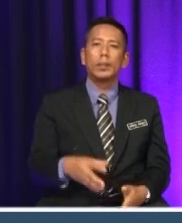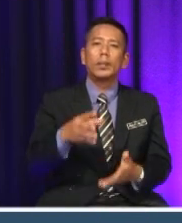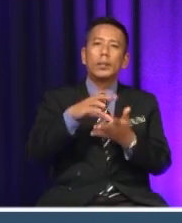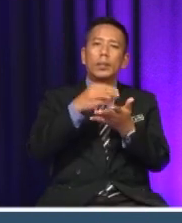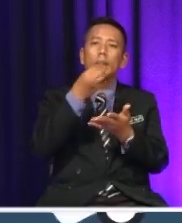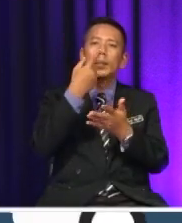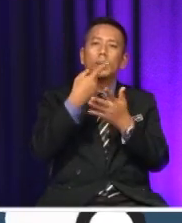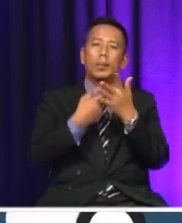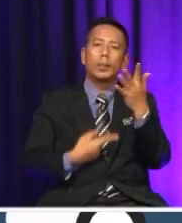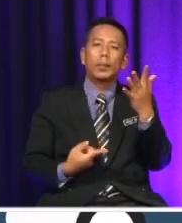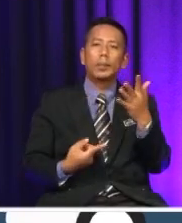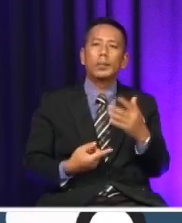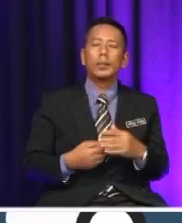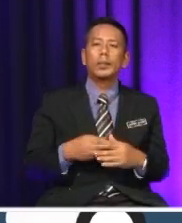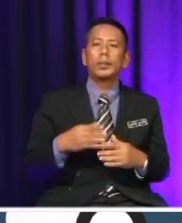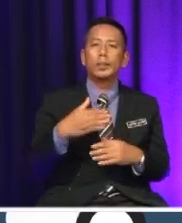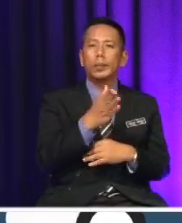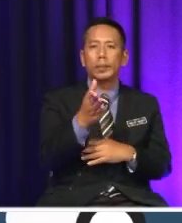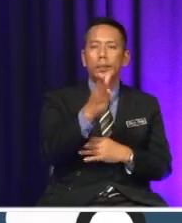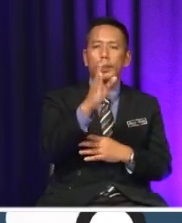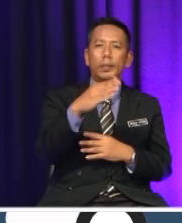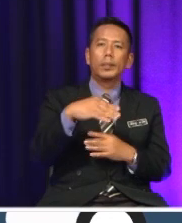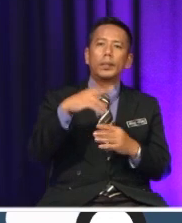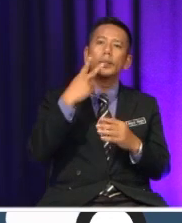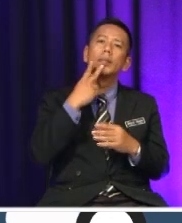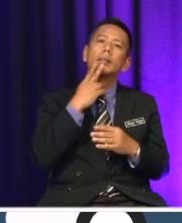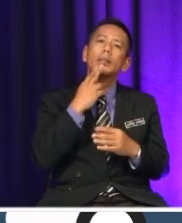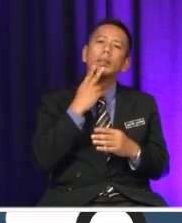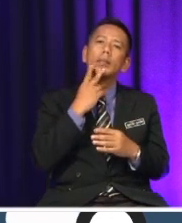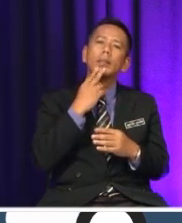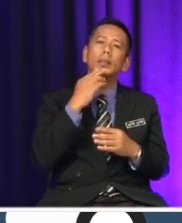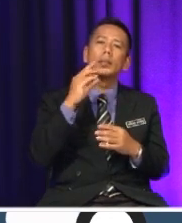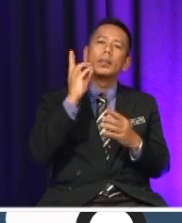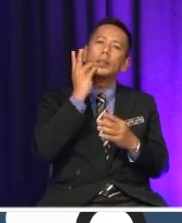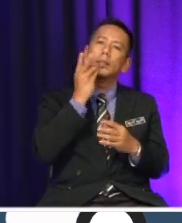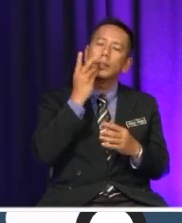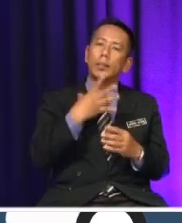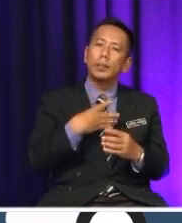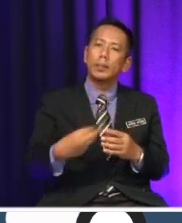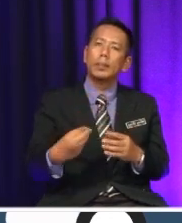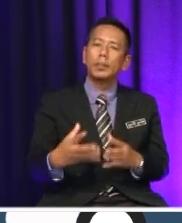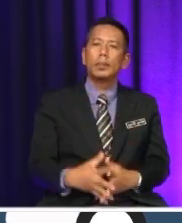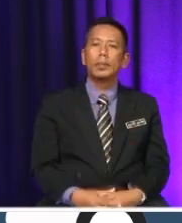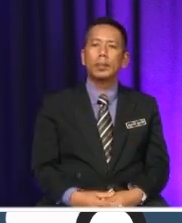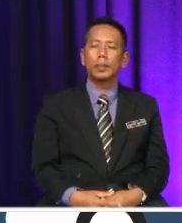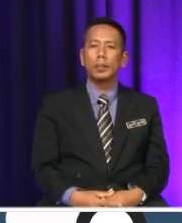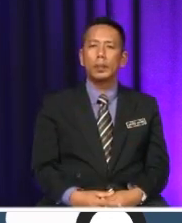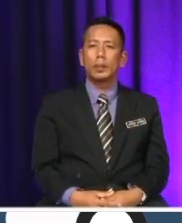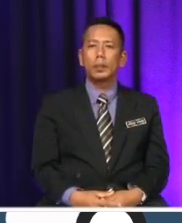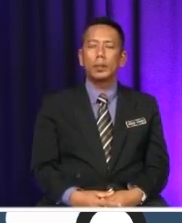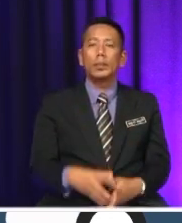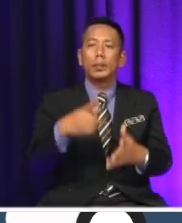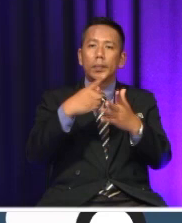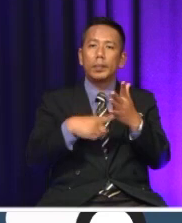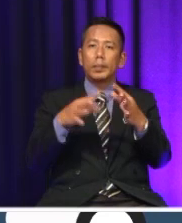siakap rebus sayur sup kubis nasi putih tomyam udang spaghetti oke apa ayat arahannya yang perlu